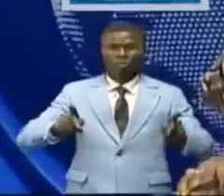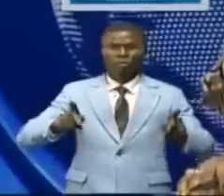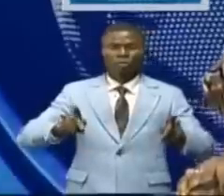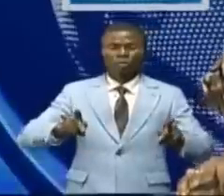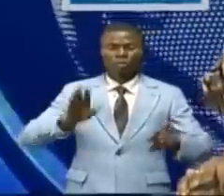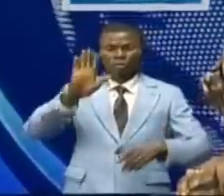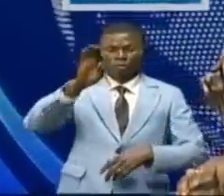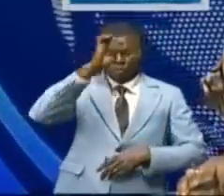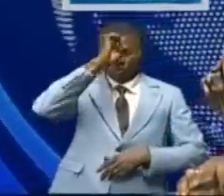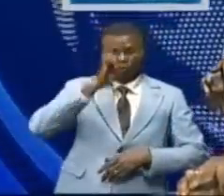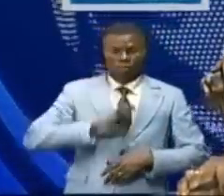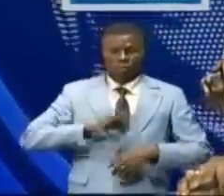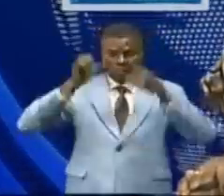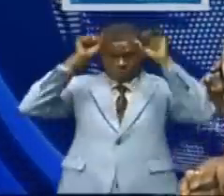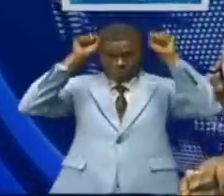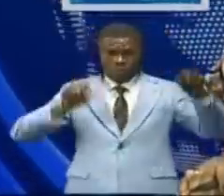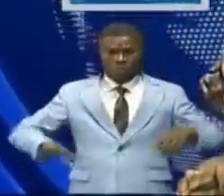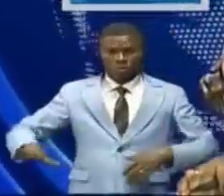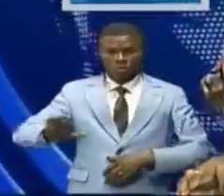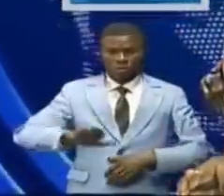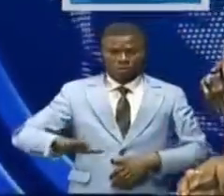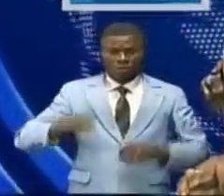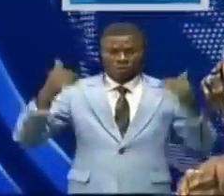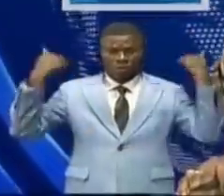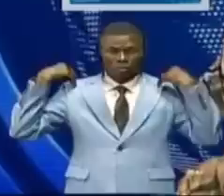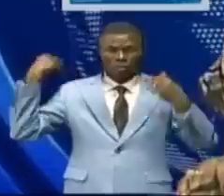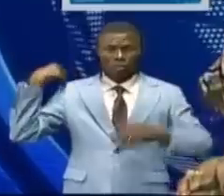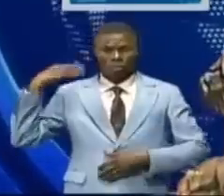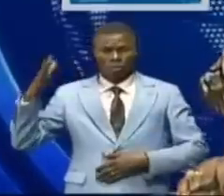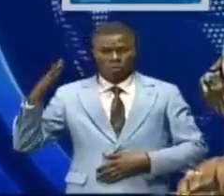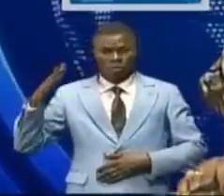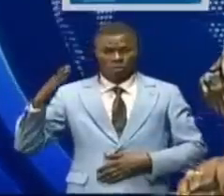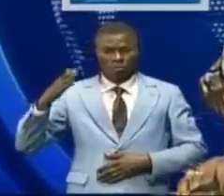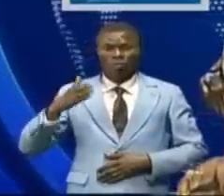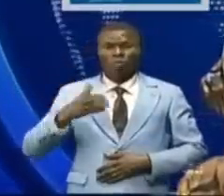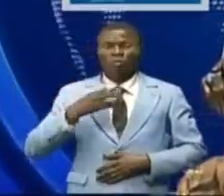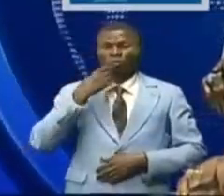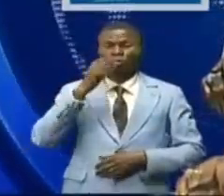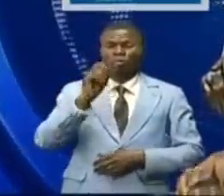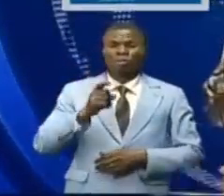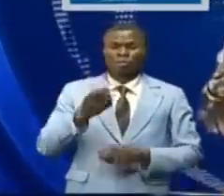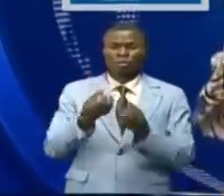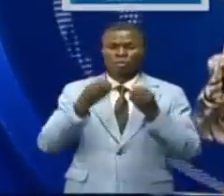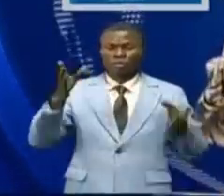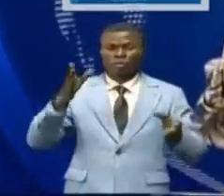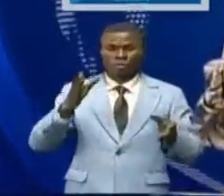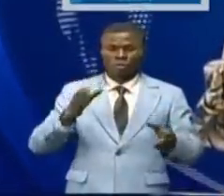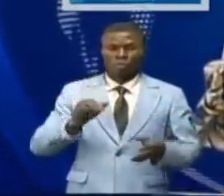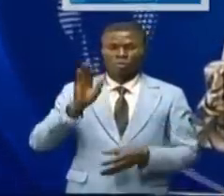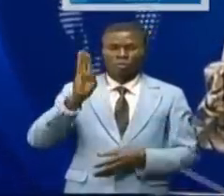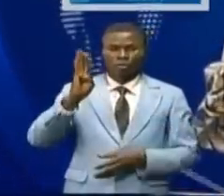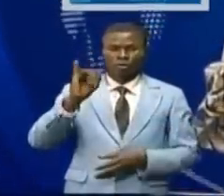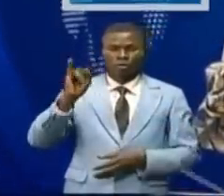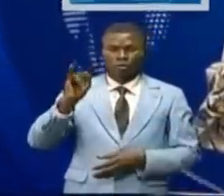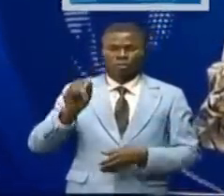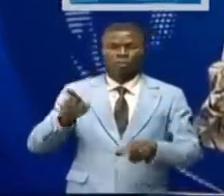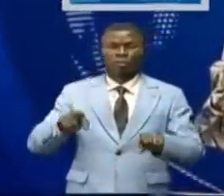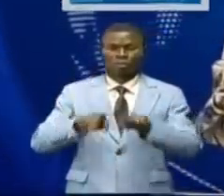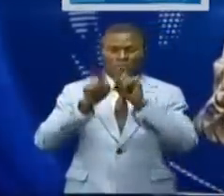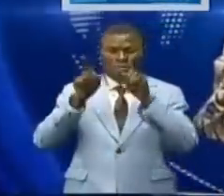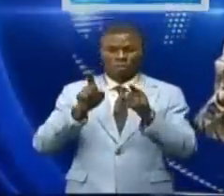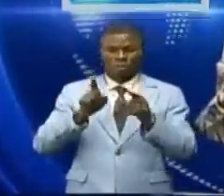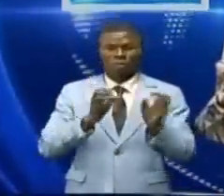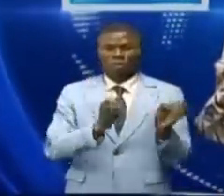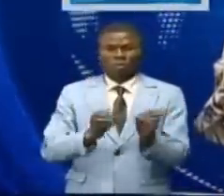son Excellence, Monsieur le Président de la République, chef de l'État, un audit du patrimoine de la Biakessa en liquidation a été